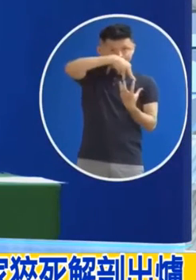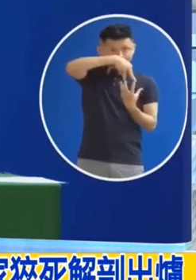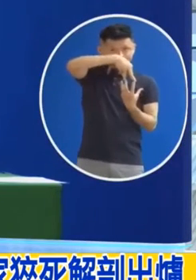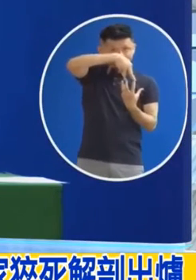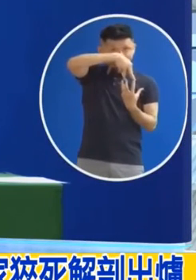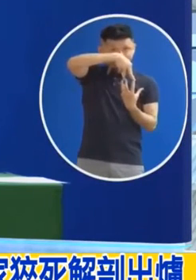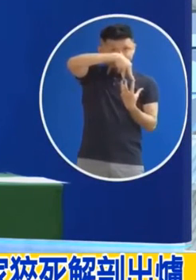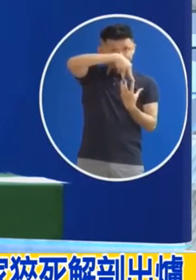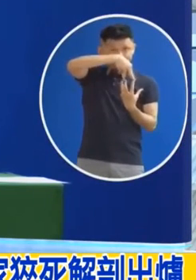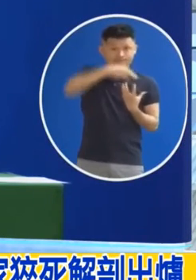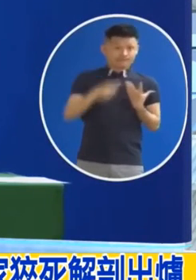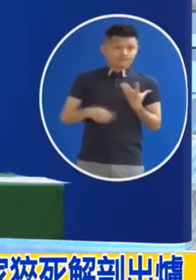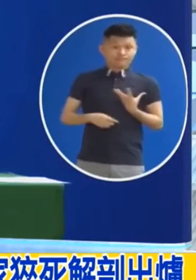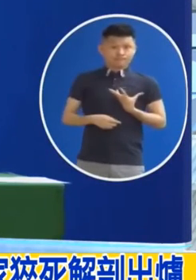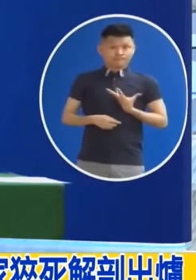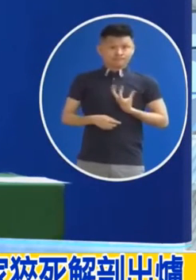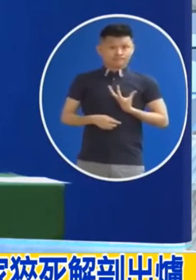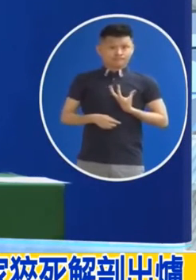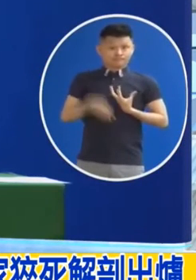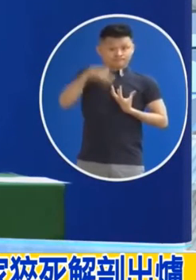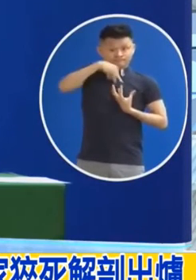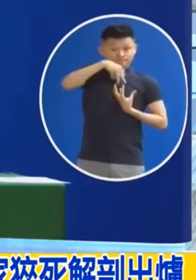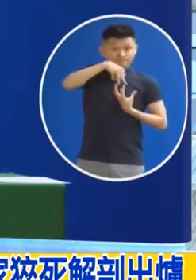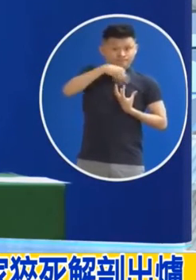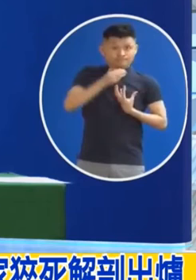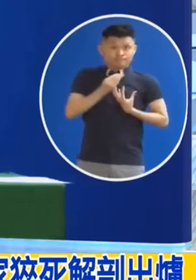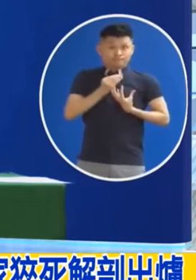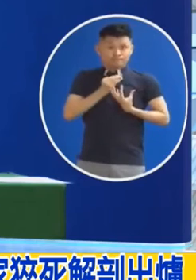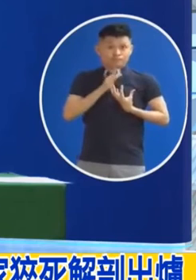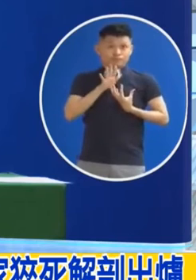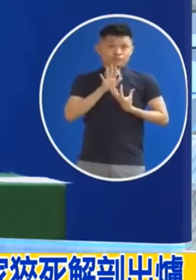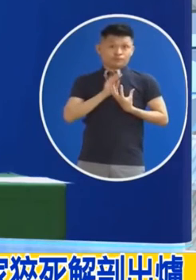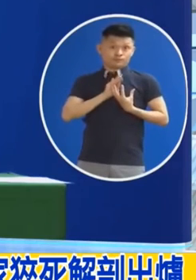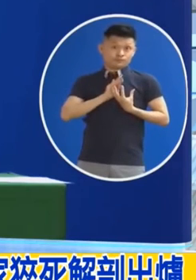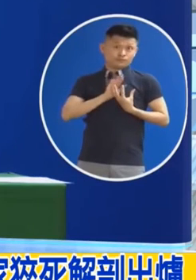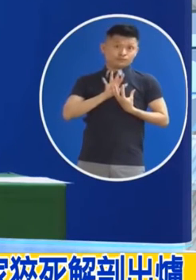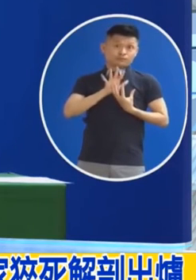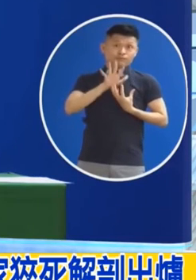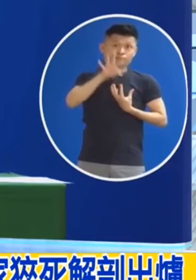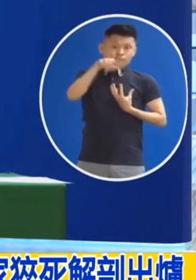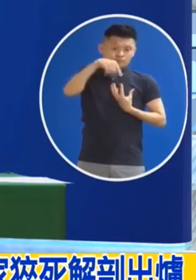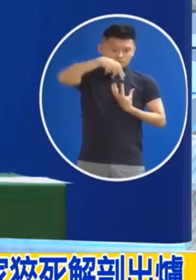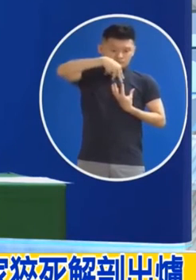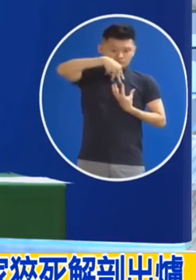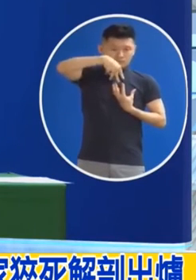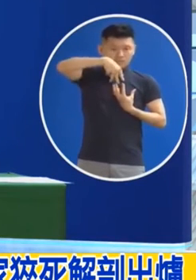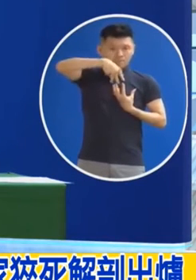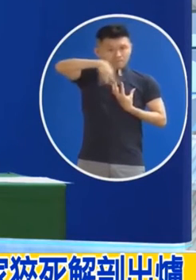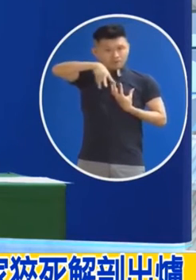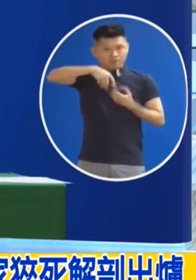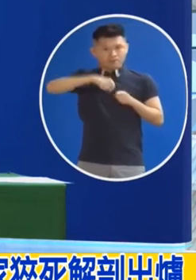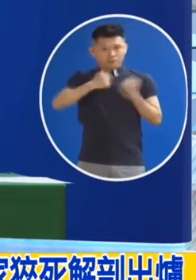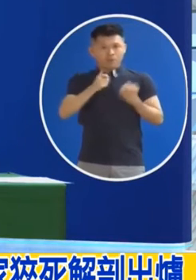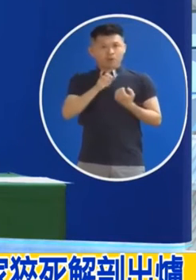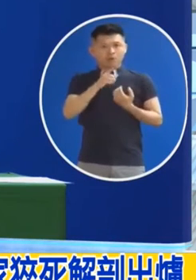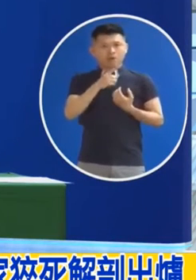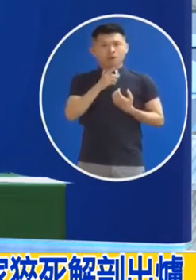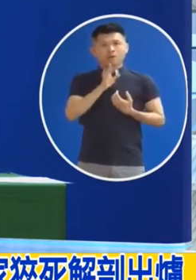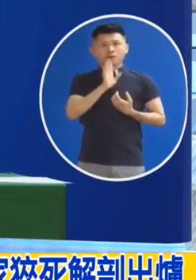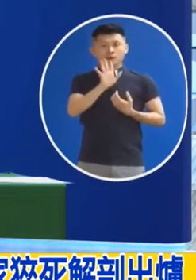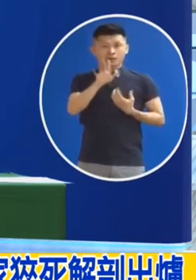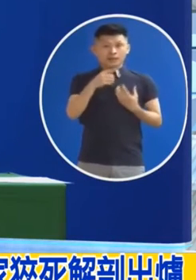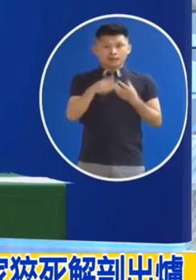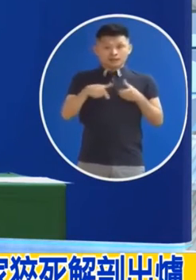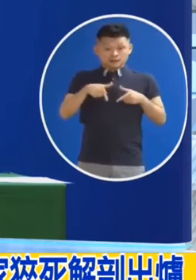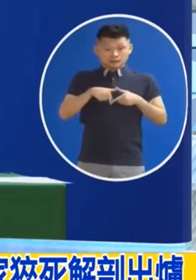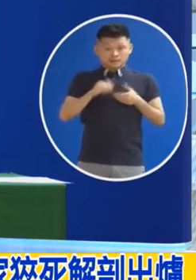确诊个案当中，新增了有两例死亡。我们知道，在高端开打的隔天，出现了首例死亡个案，是一名陆姓